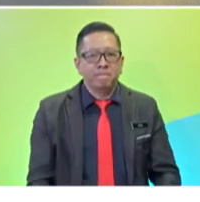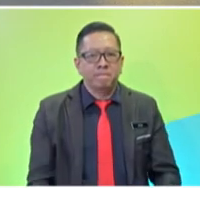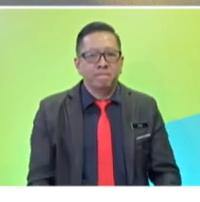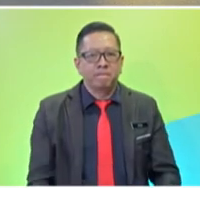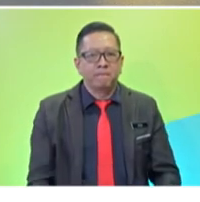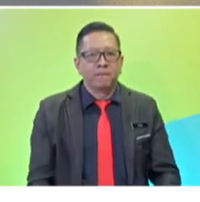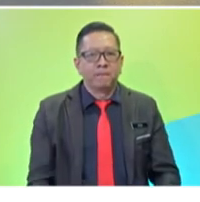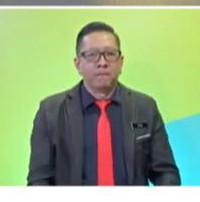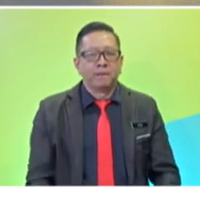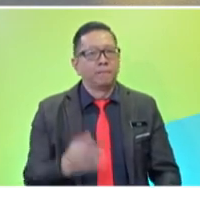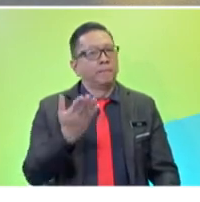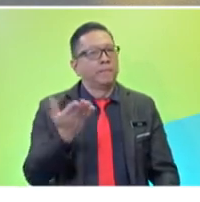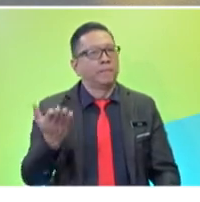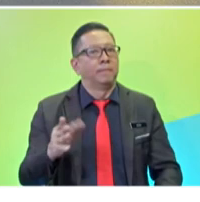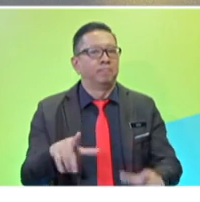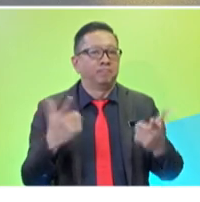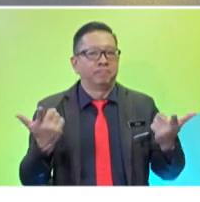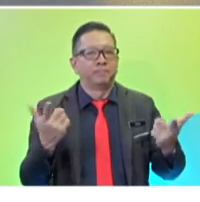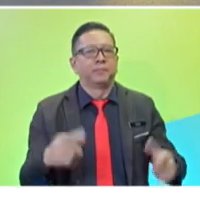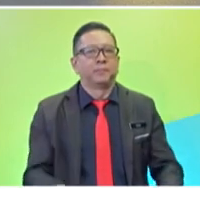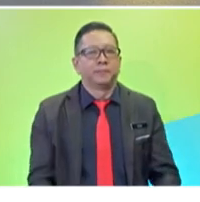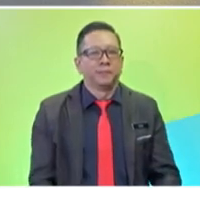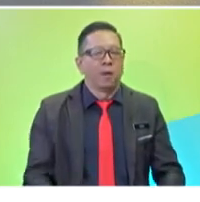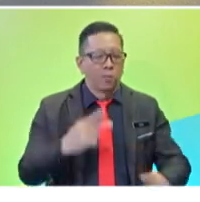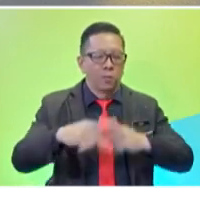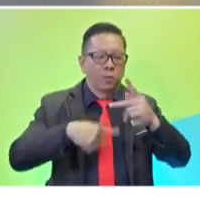item yang berbeda item yang berbeda